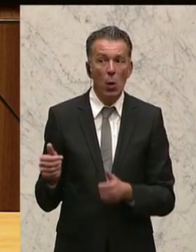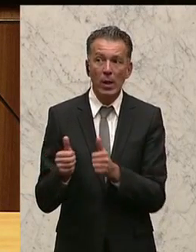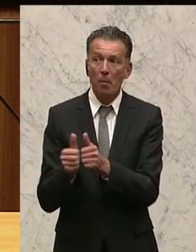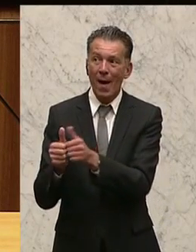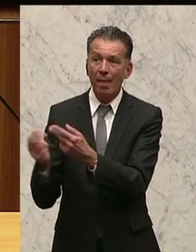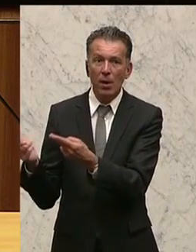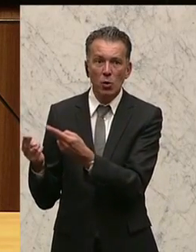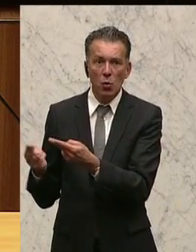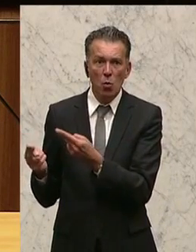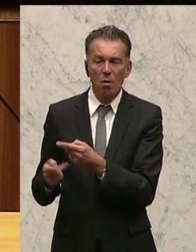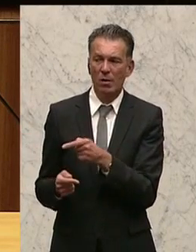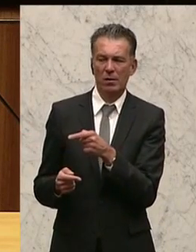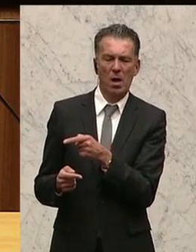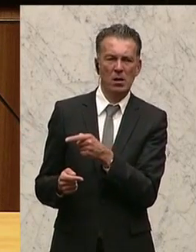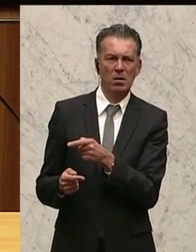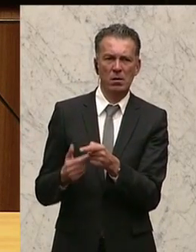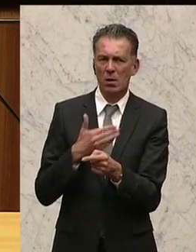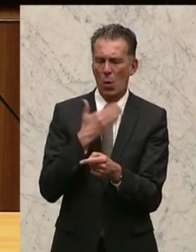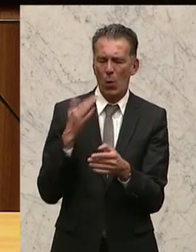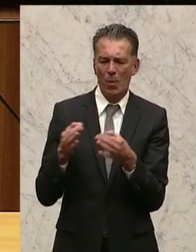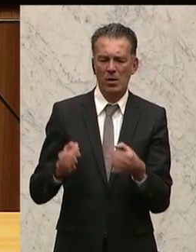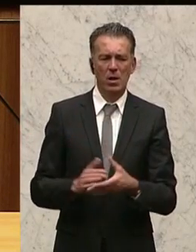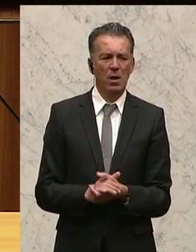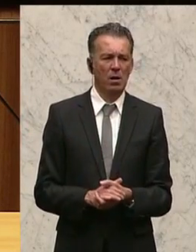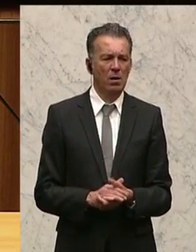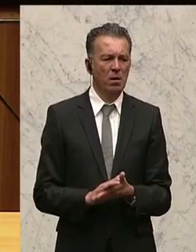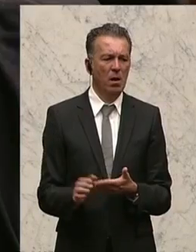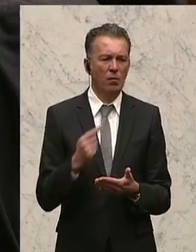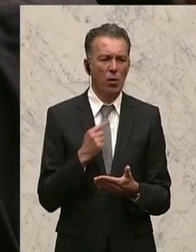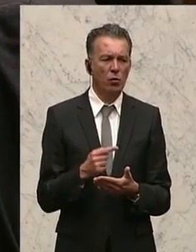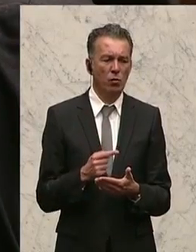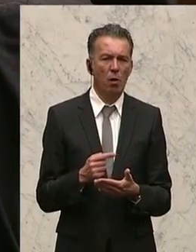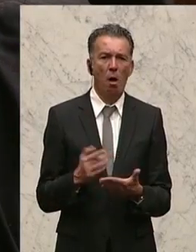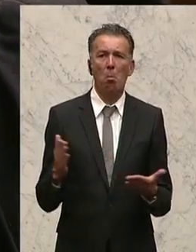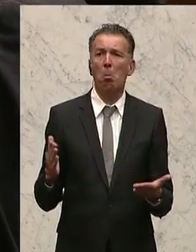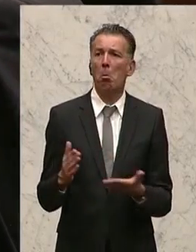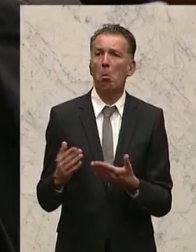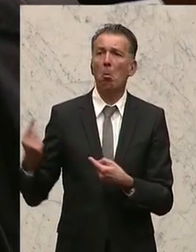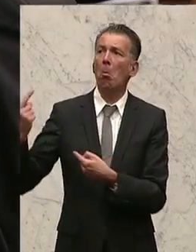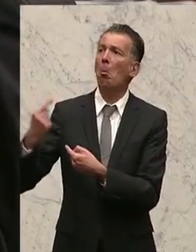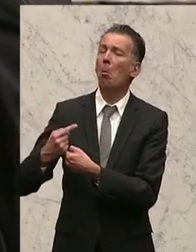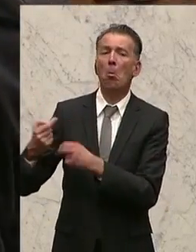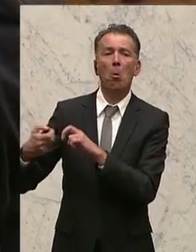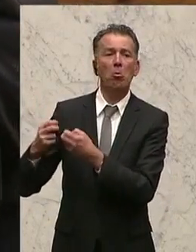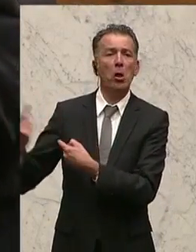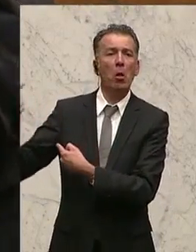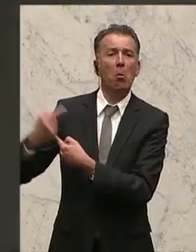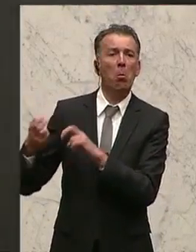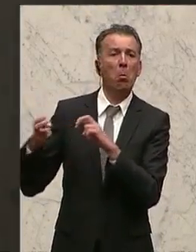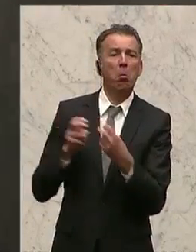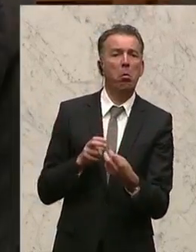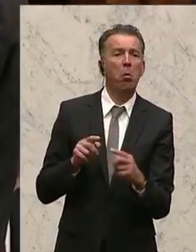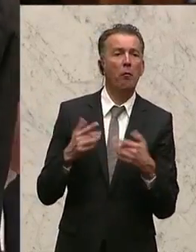suchen, damit so etwas nicht mehr passieren kann. Einfach nur zu sagen, wir setzen etwas um, das aus Brüssel kommt und wir haben damit nichts zu